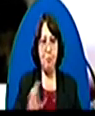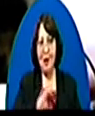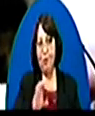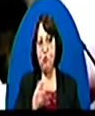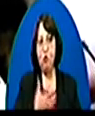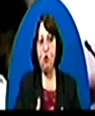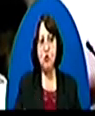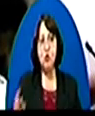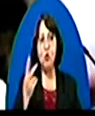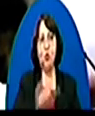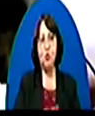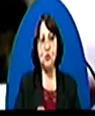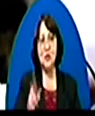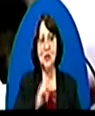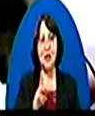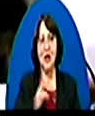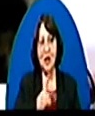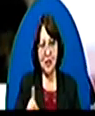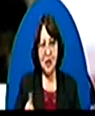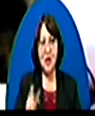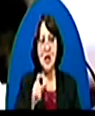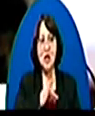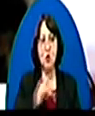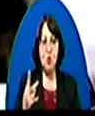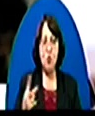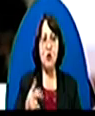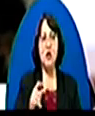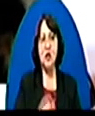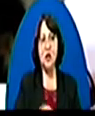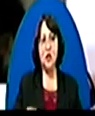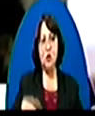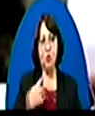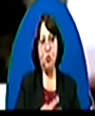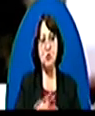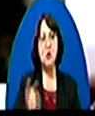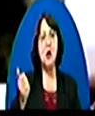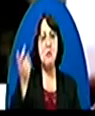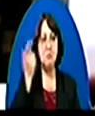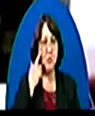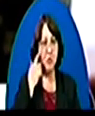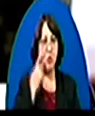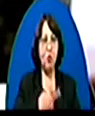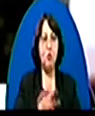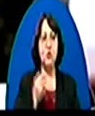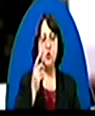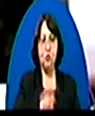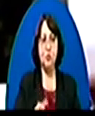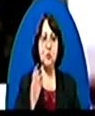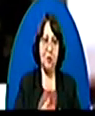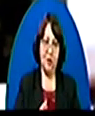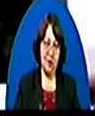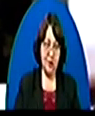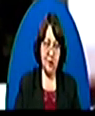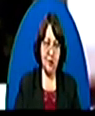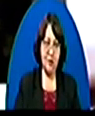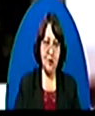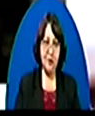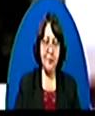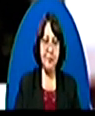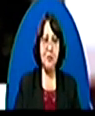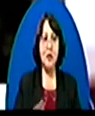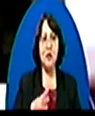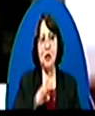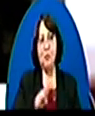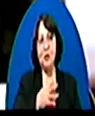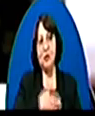хуульчид, захиргааны хуульчид, эрүүгийн хууль, иргэний хууль мэддэг олон хуульчид бол байх ёстой. Энэ шаардлагыг бол намын дарга